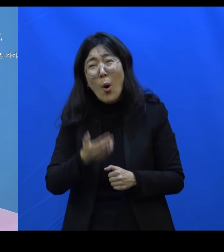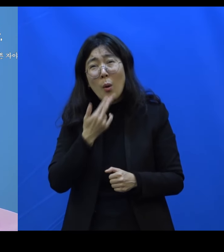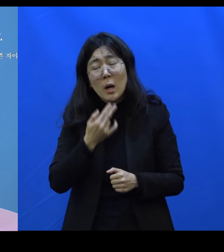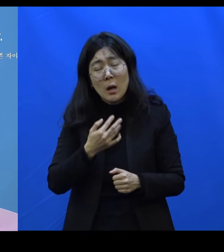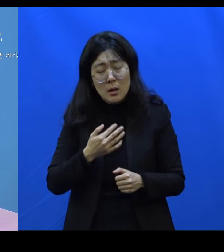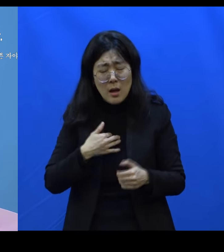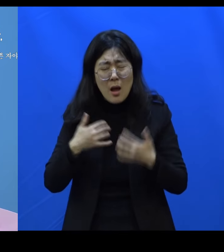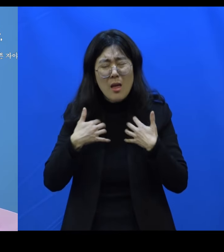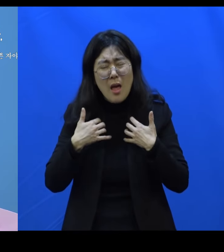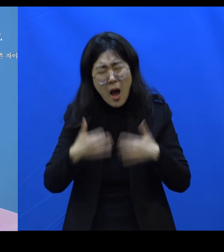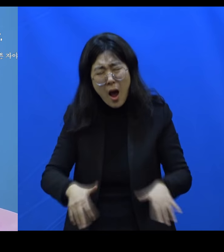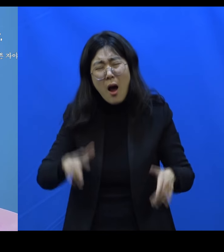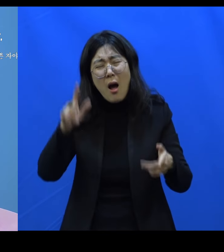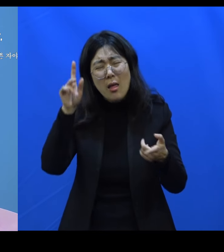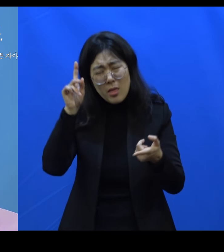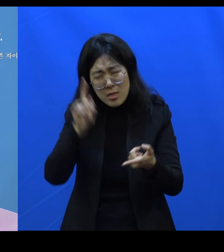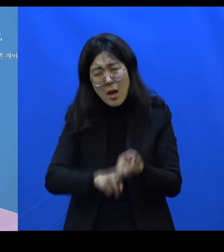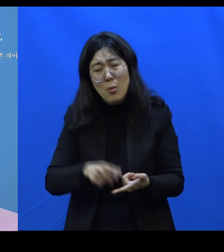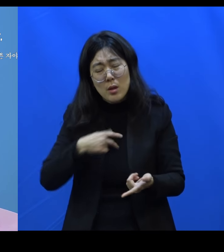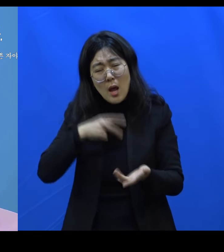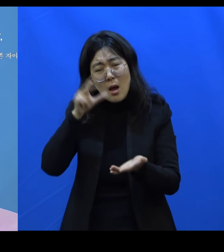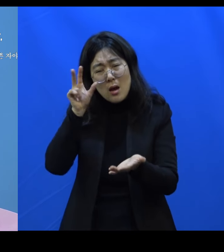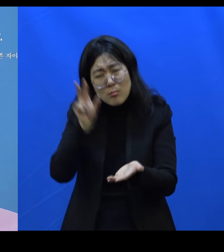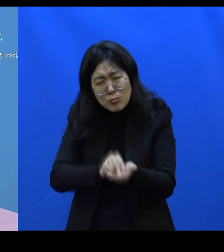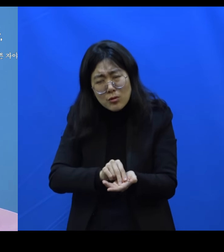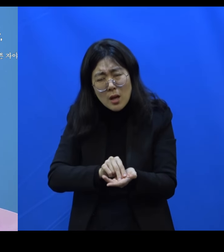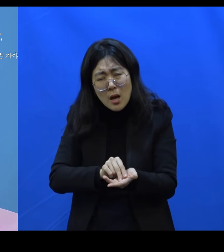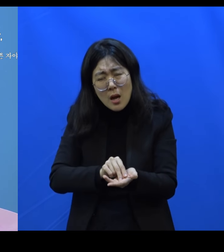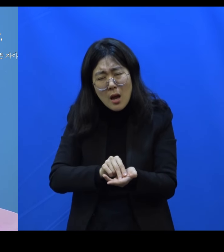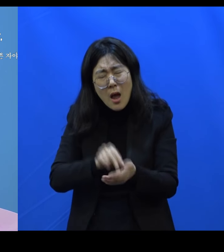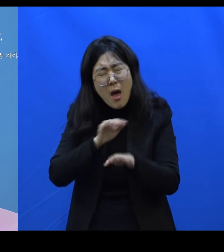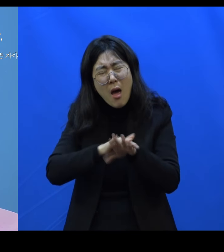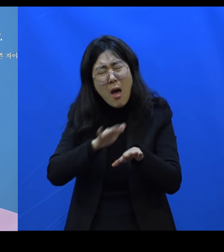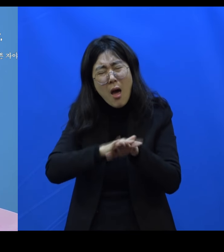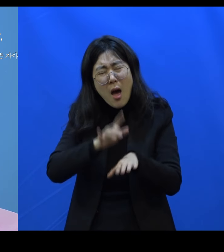계속 나약한 상태로 살아야 돼요. 자신의 문제로부터 벗어날 수 없어요.